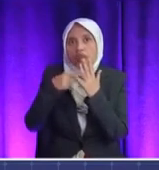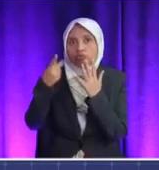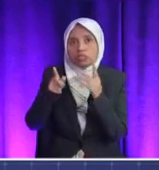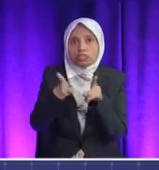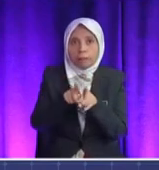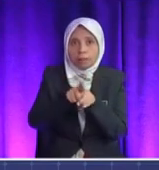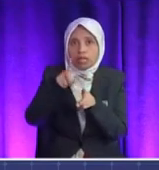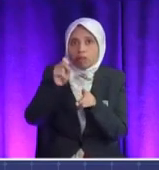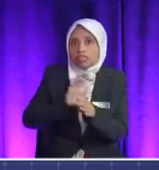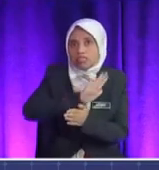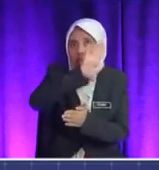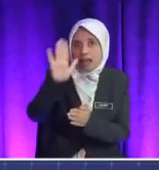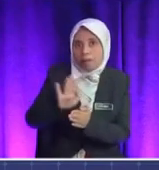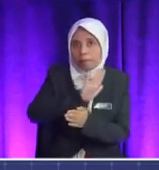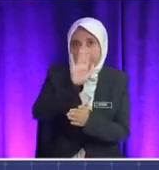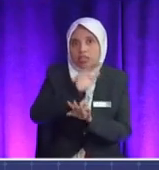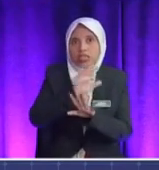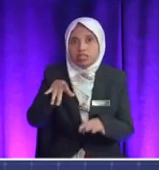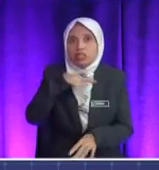ada kotoran